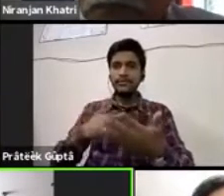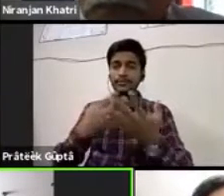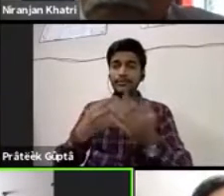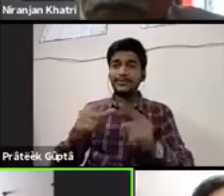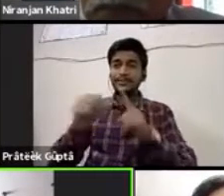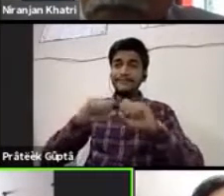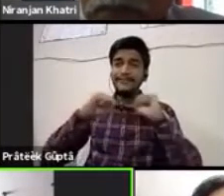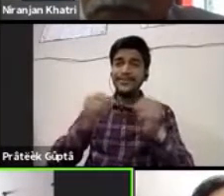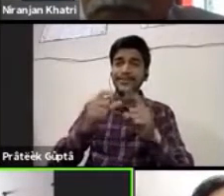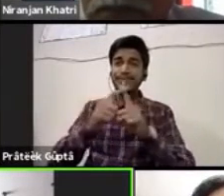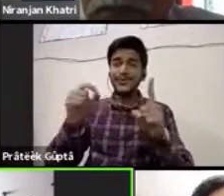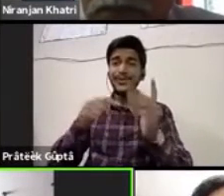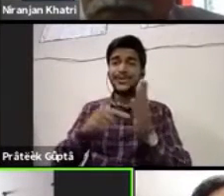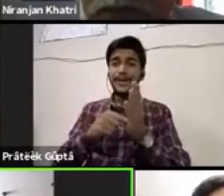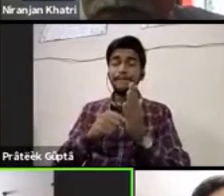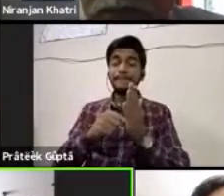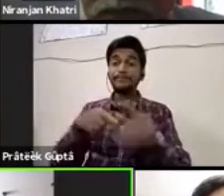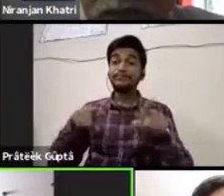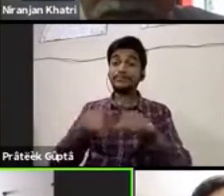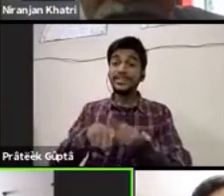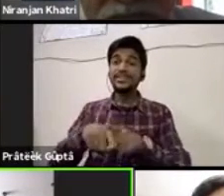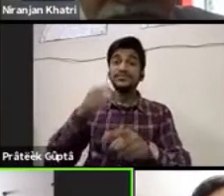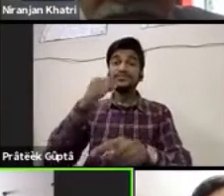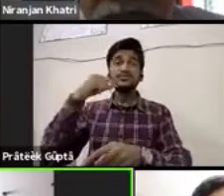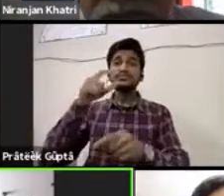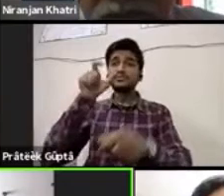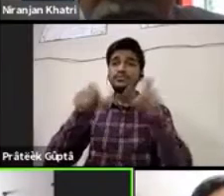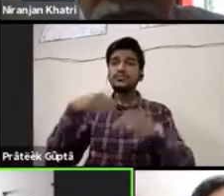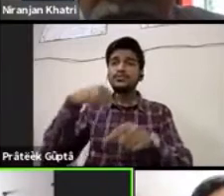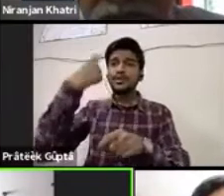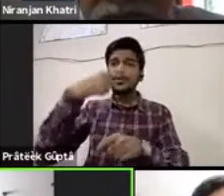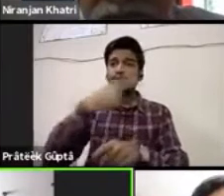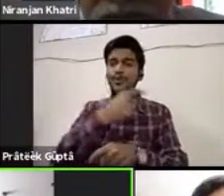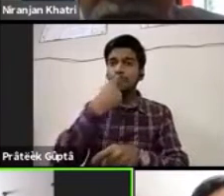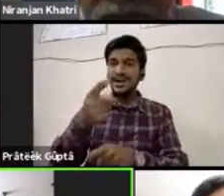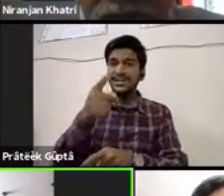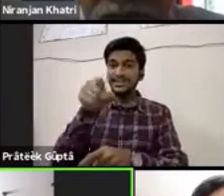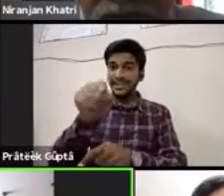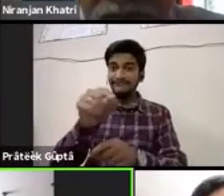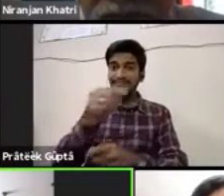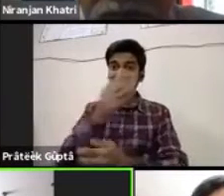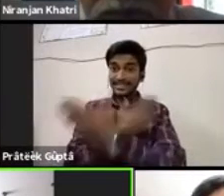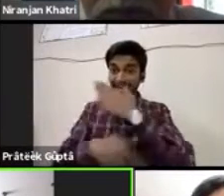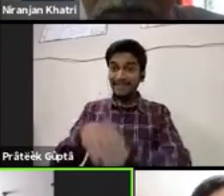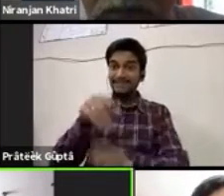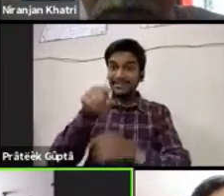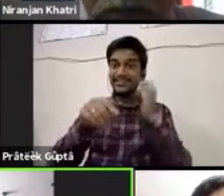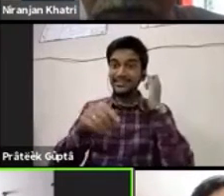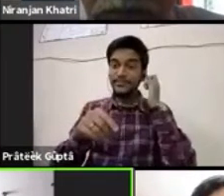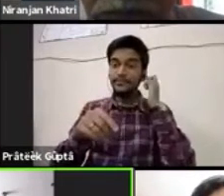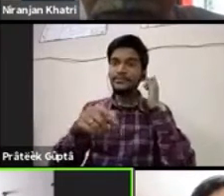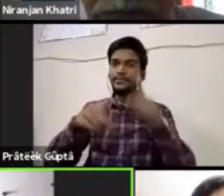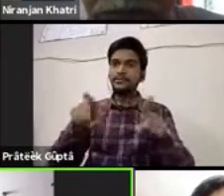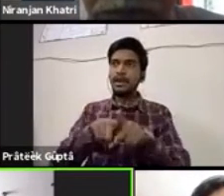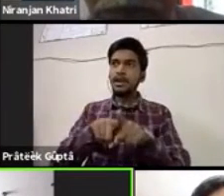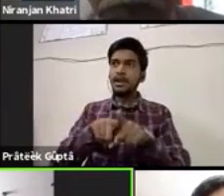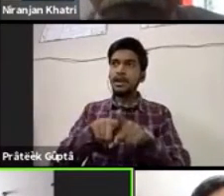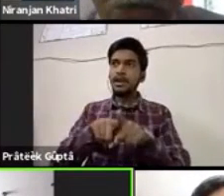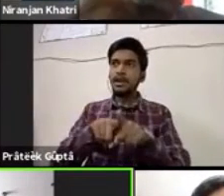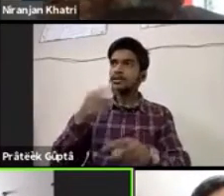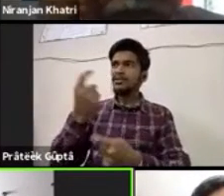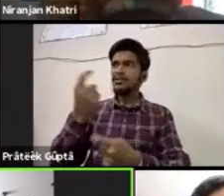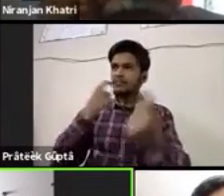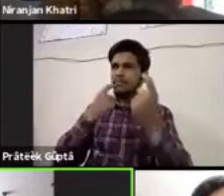हमें दिव्यांग बोलते हैं, हम हमारा दिव्य शक्ति ज्यादा होता है क्योंकि हम